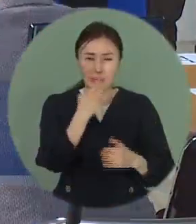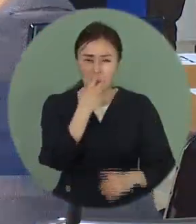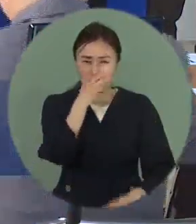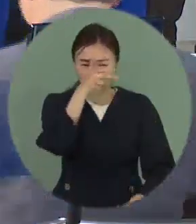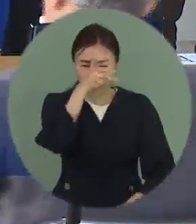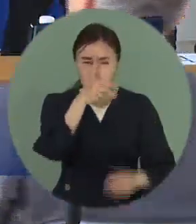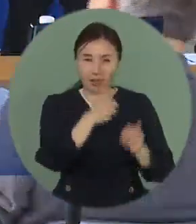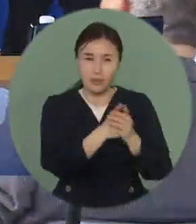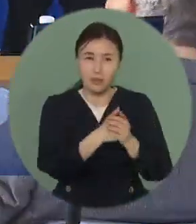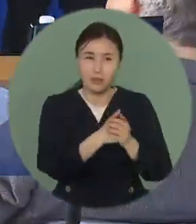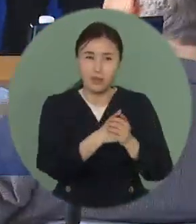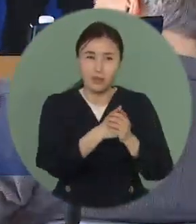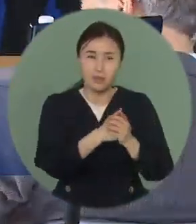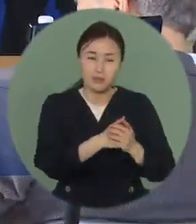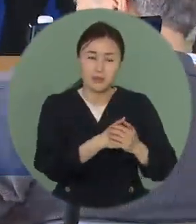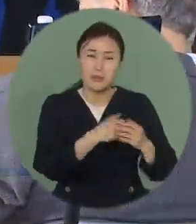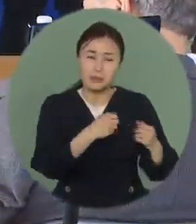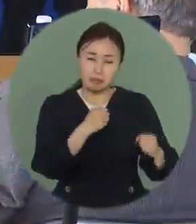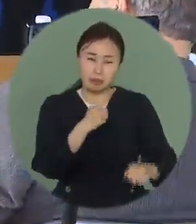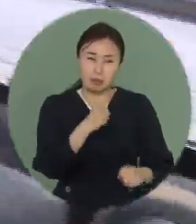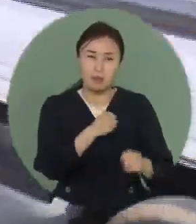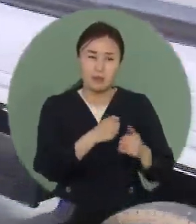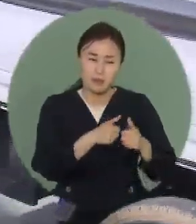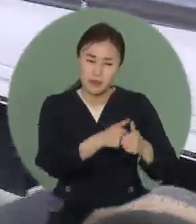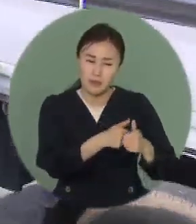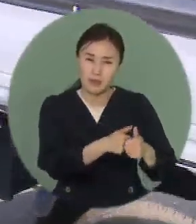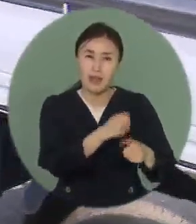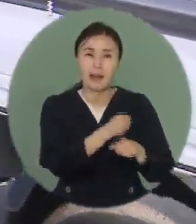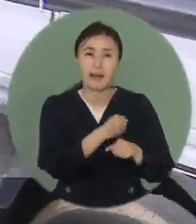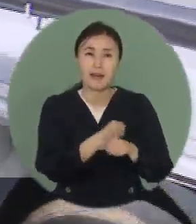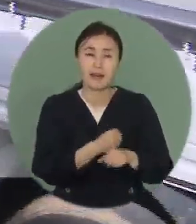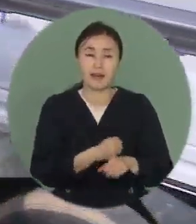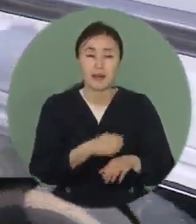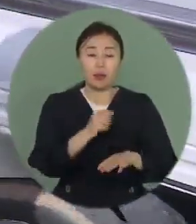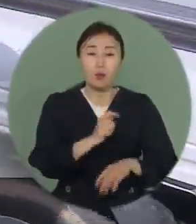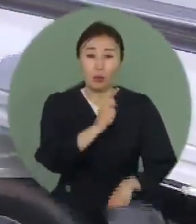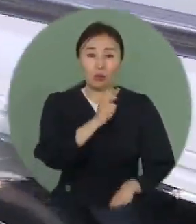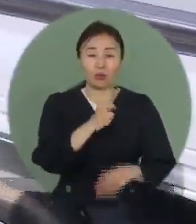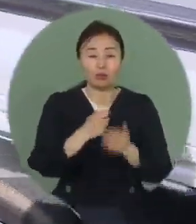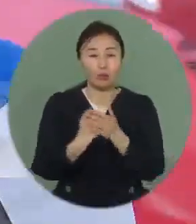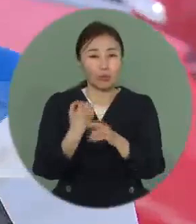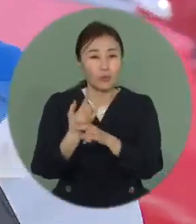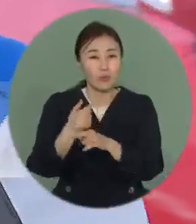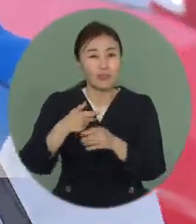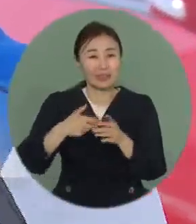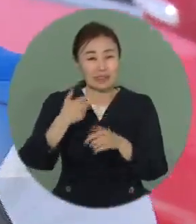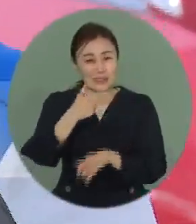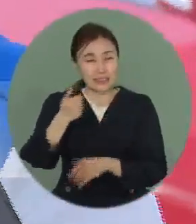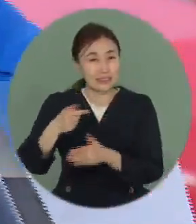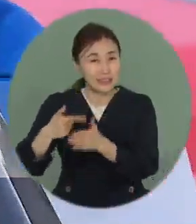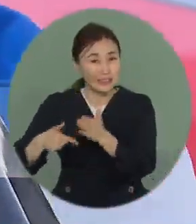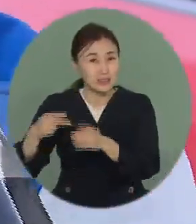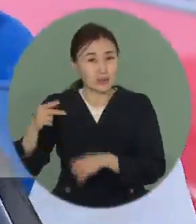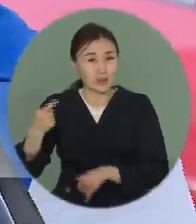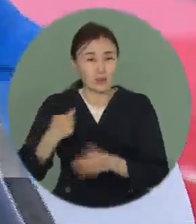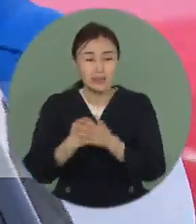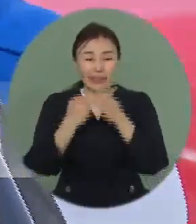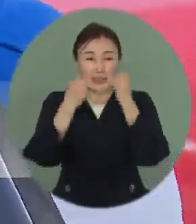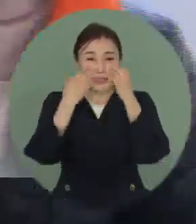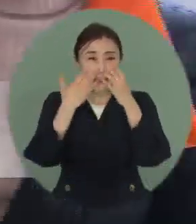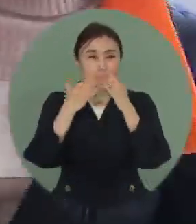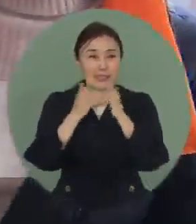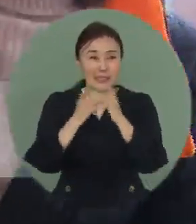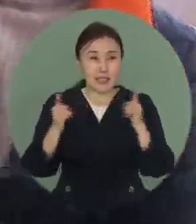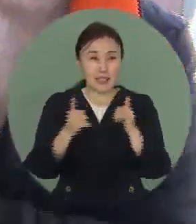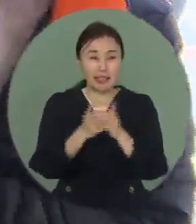정권 야무지게 투쟁하겠습니다 보성장 강진도 정치신인 문금주 후보가 김승남